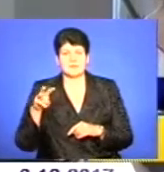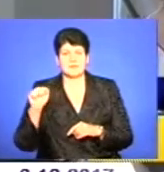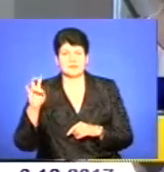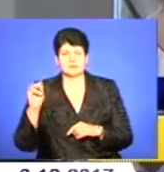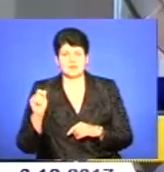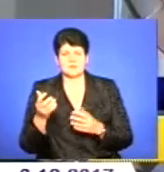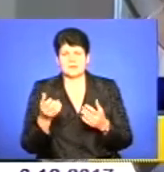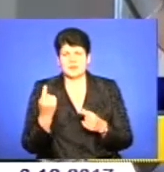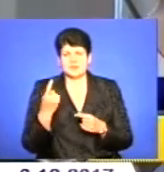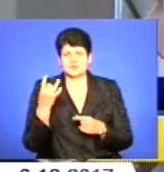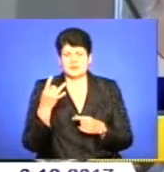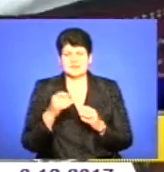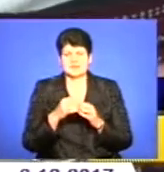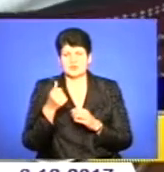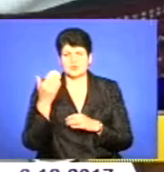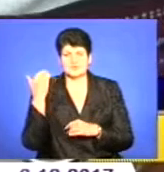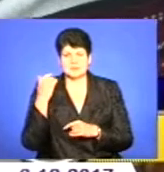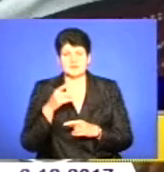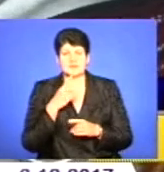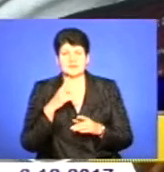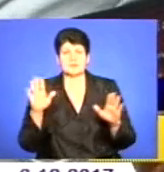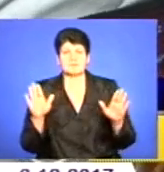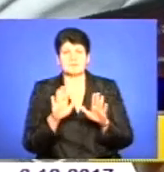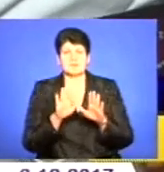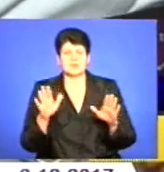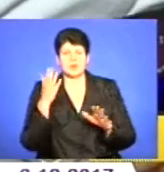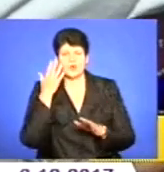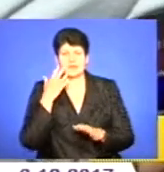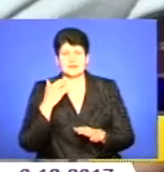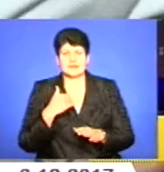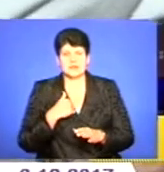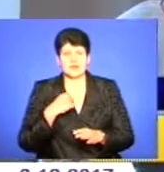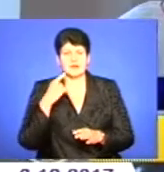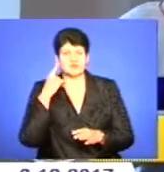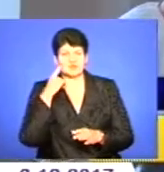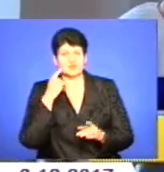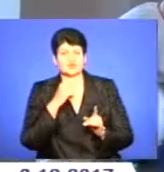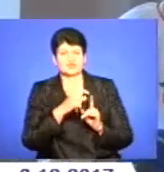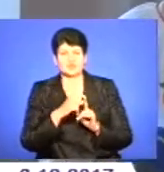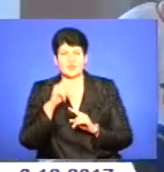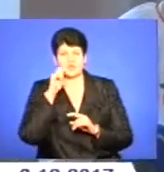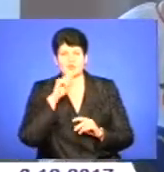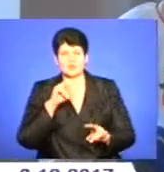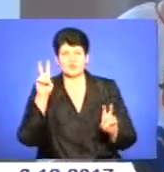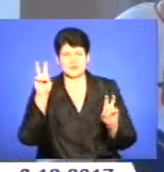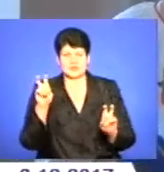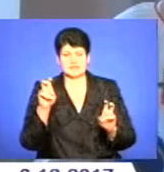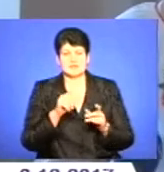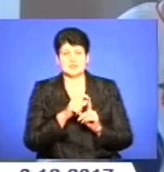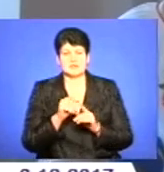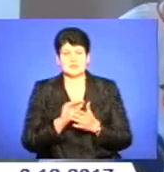10 років тому. На фестивалі сім'я презентувала пісню «Коли я чую слово Україна». Слова до неї написала донька